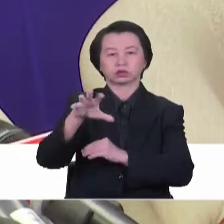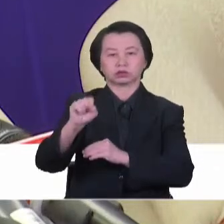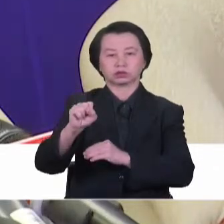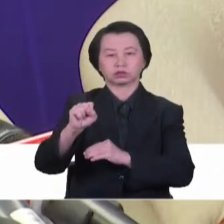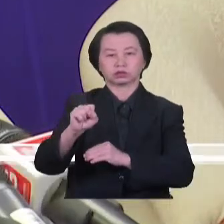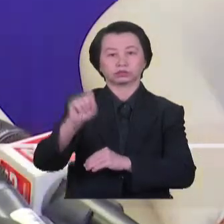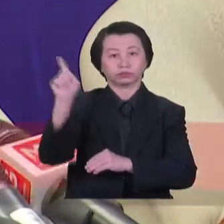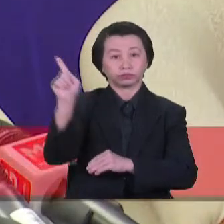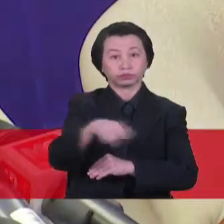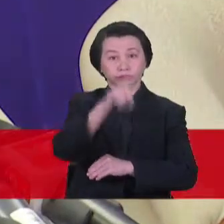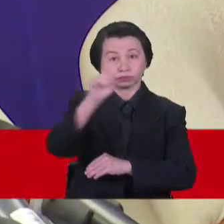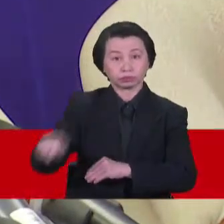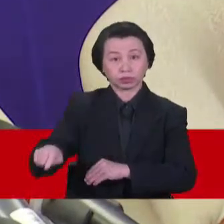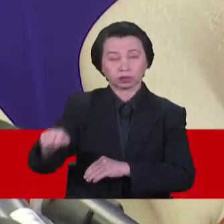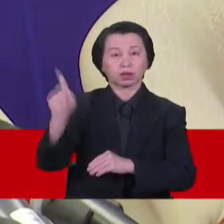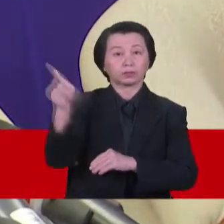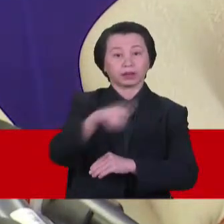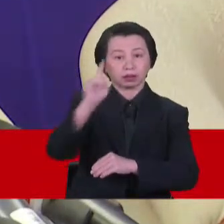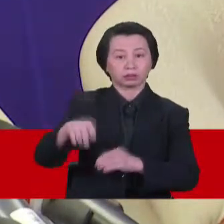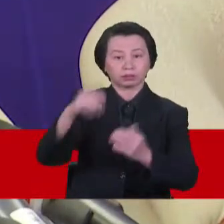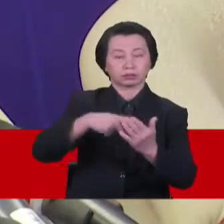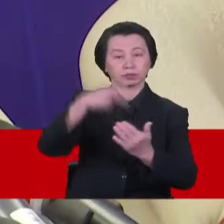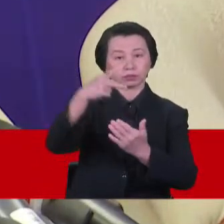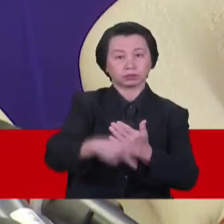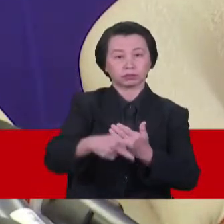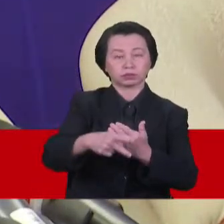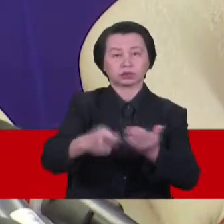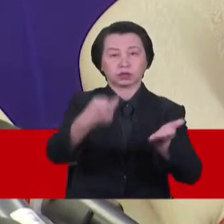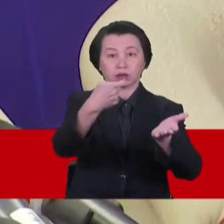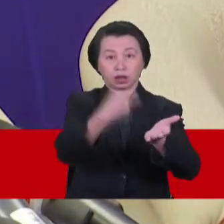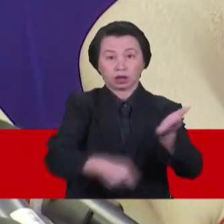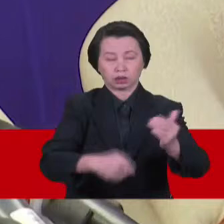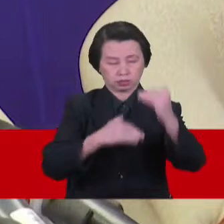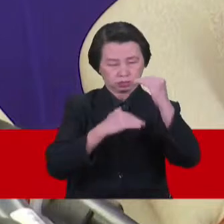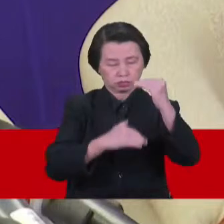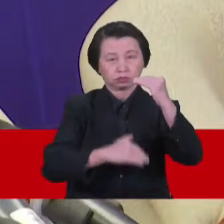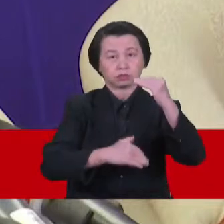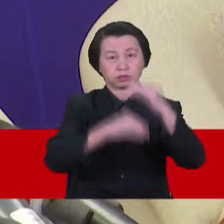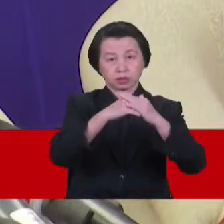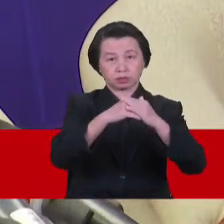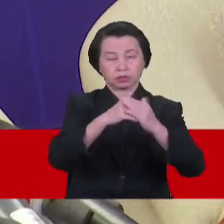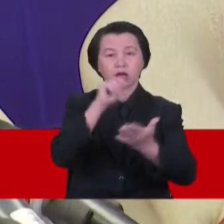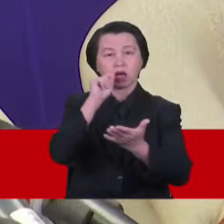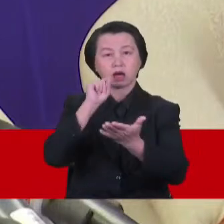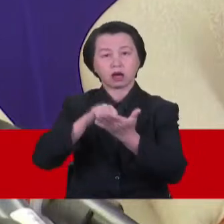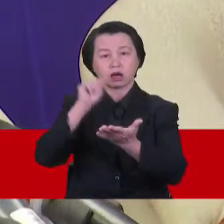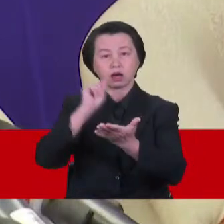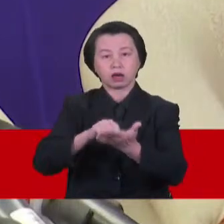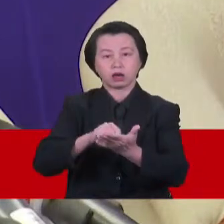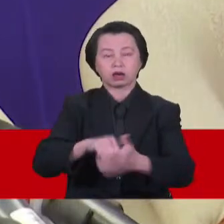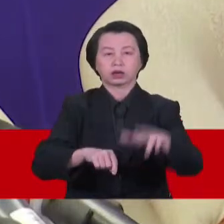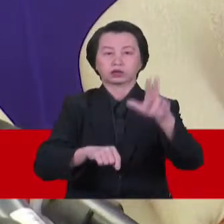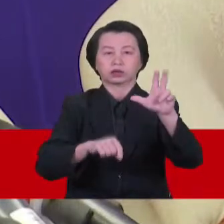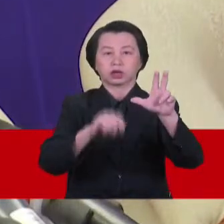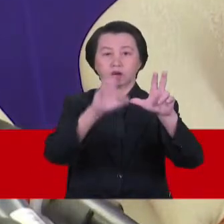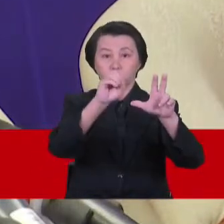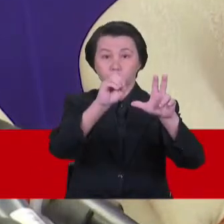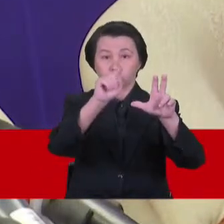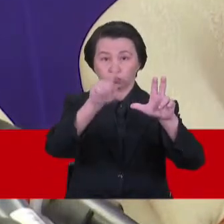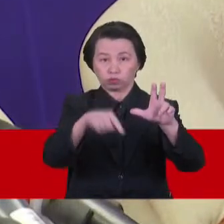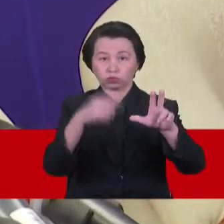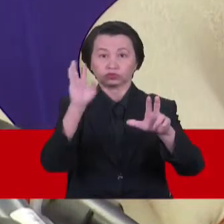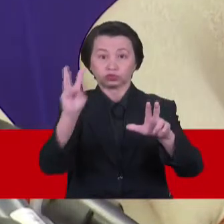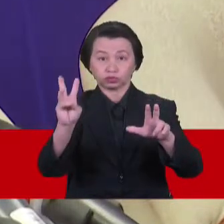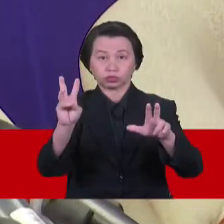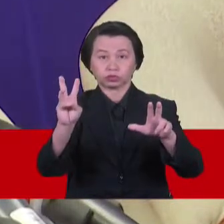masuhan apa program skim harga maksimum ayam pada 30 bulan Jun ini,